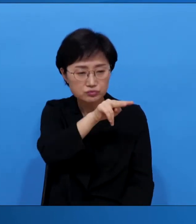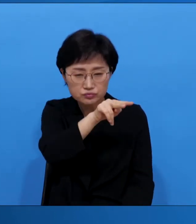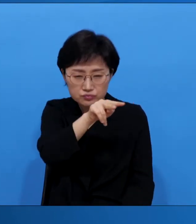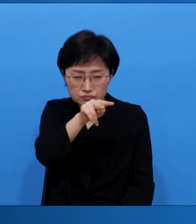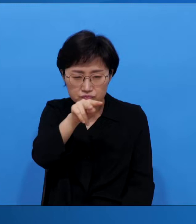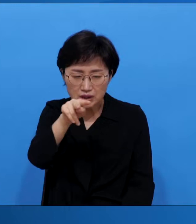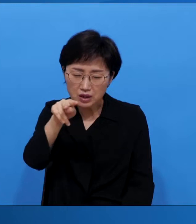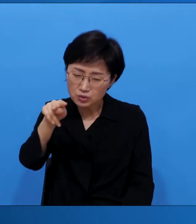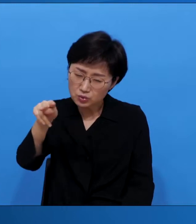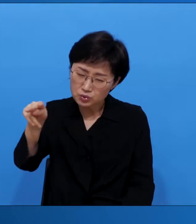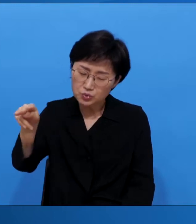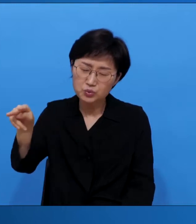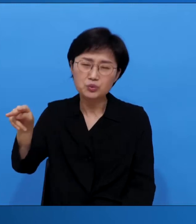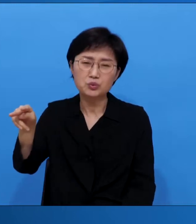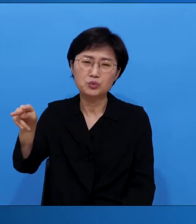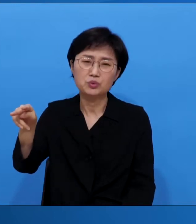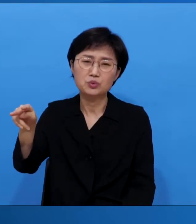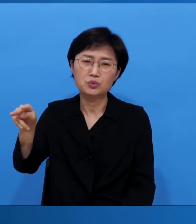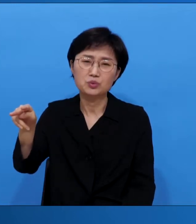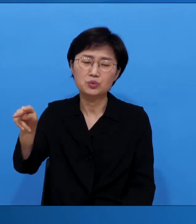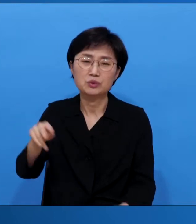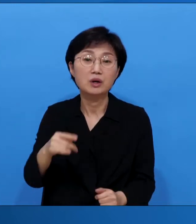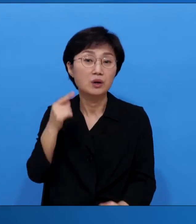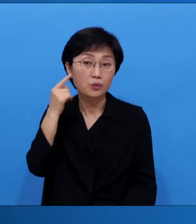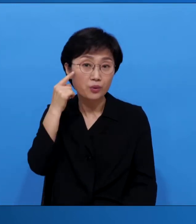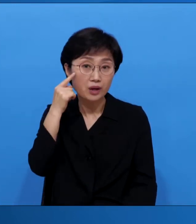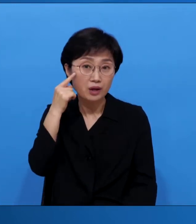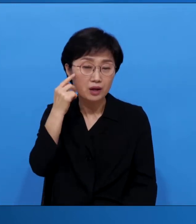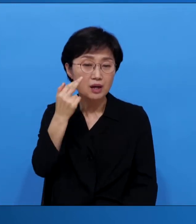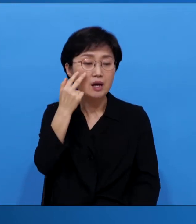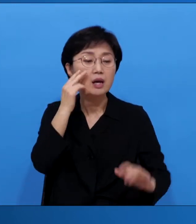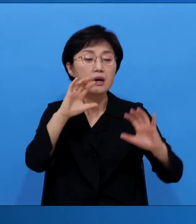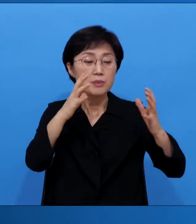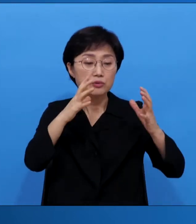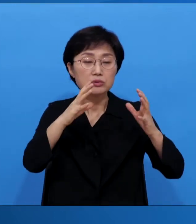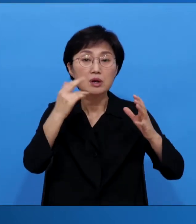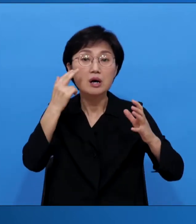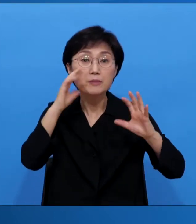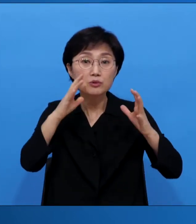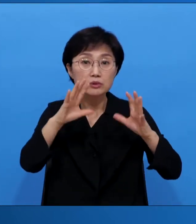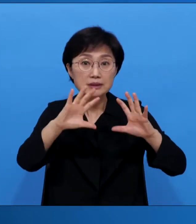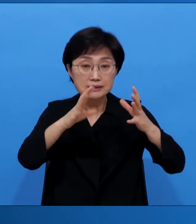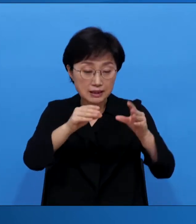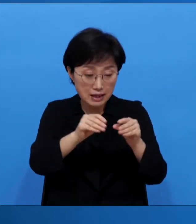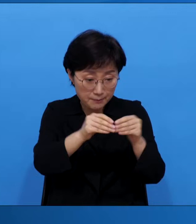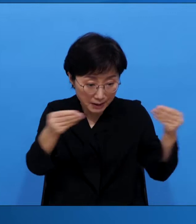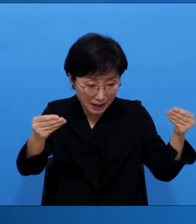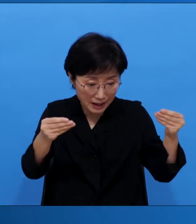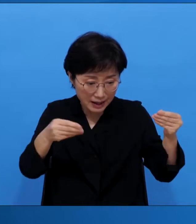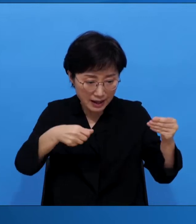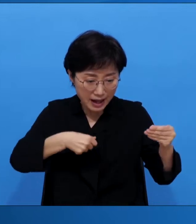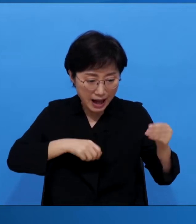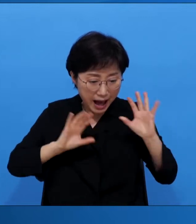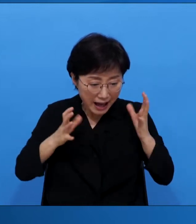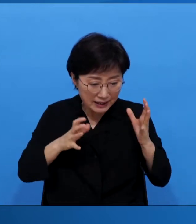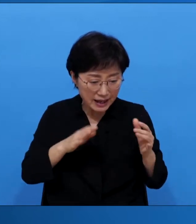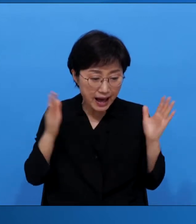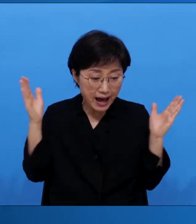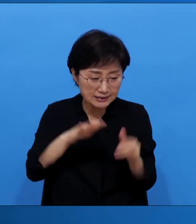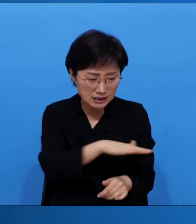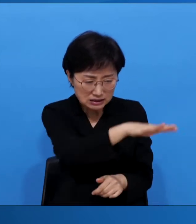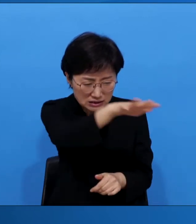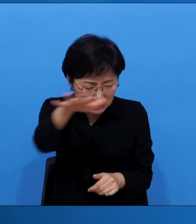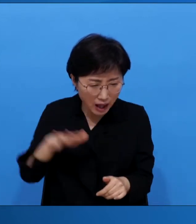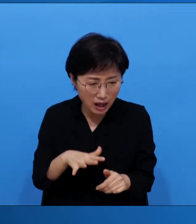eyes are open to see that field. 미국 아이들 전체에게 영적 문제가 있어요. Because right now in the U.S., the vast majority of children